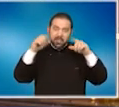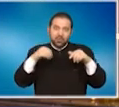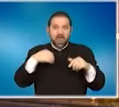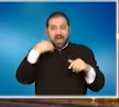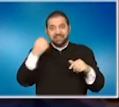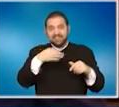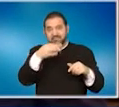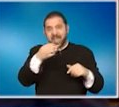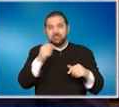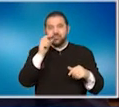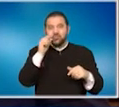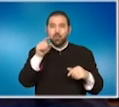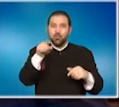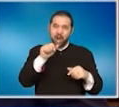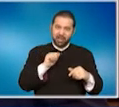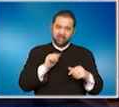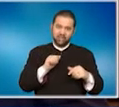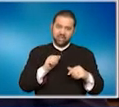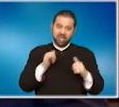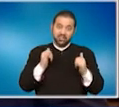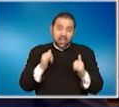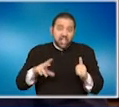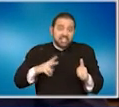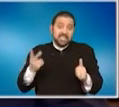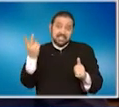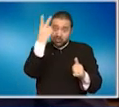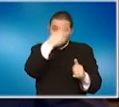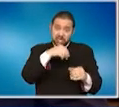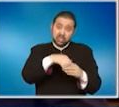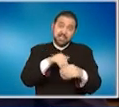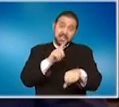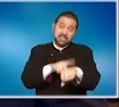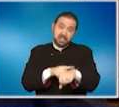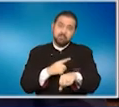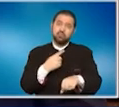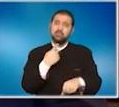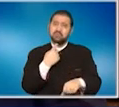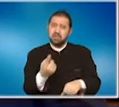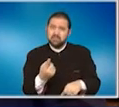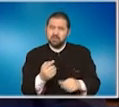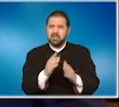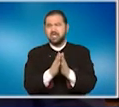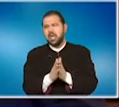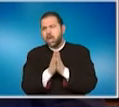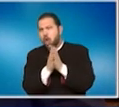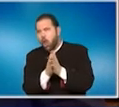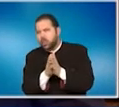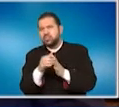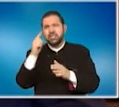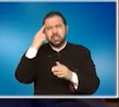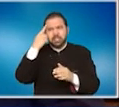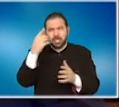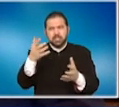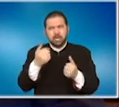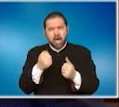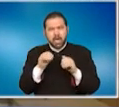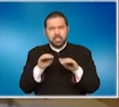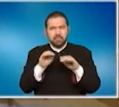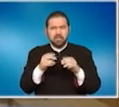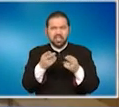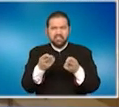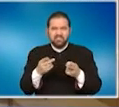ochiul ca să sesizezi și nu mai simțirea aceasta duhovnicească să sesizezi. Da, minunile trec de multe ori pe lângă tine, ești înconjurat de multe